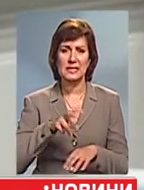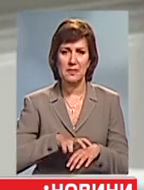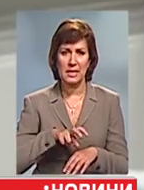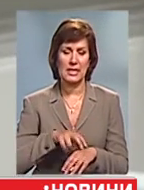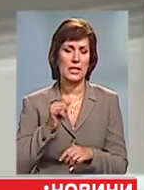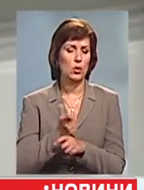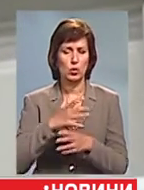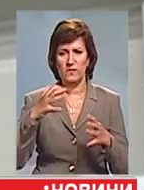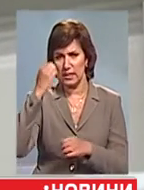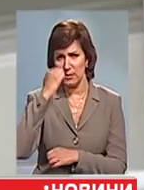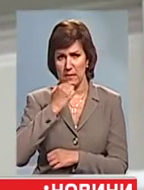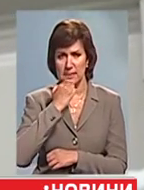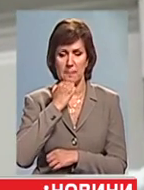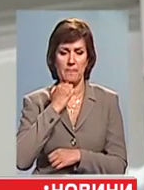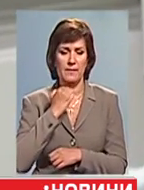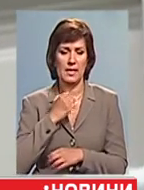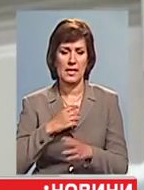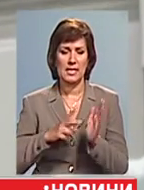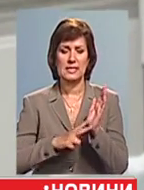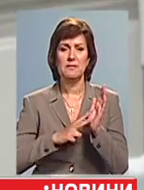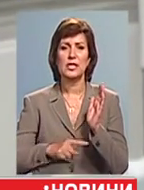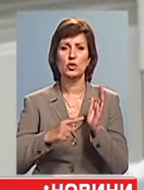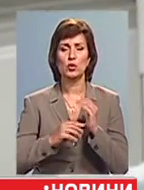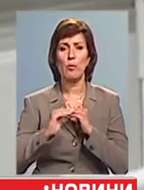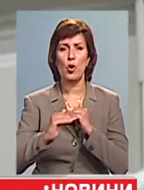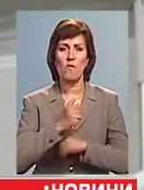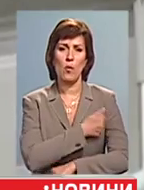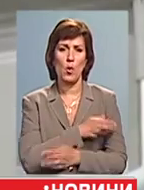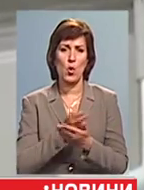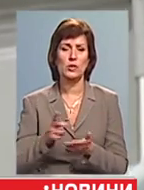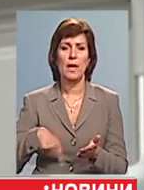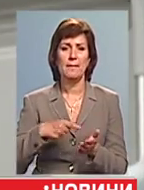лікарям і дуже велике спасибо 66-му польовому госпіталю міста Красноармійськ.